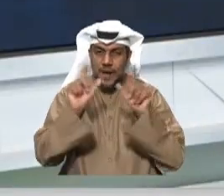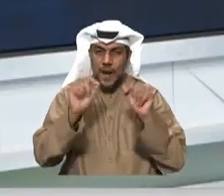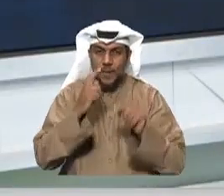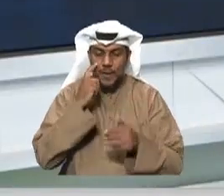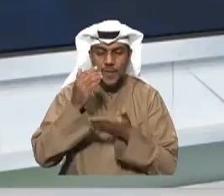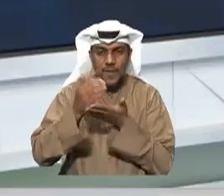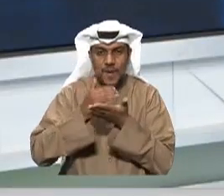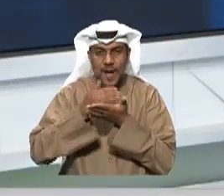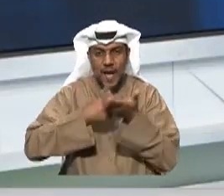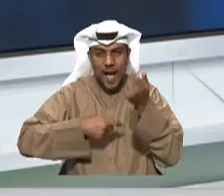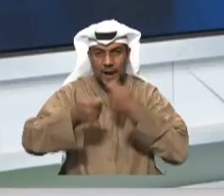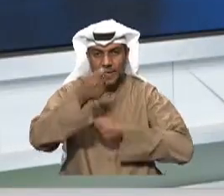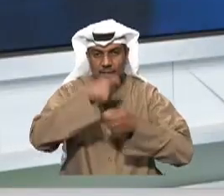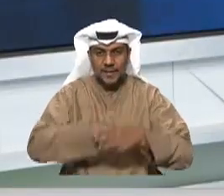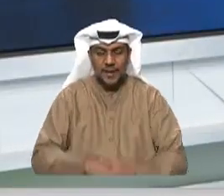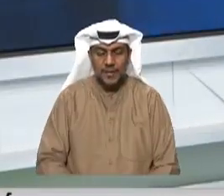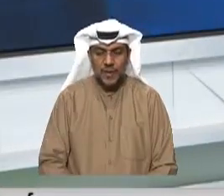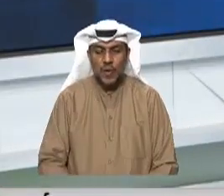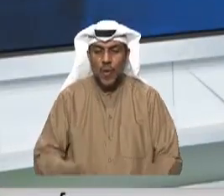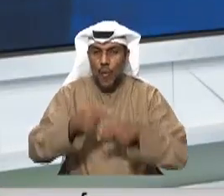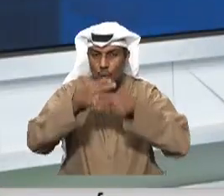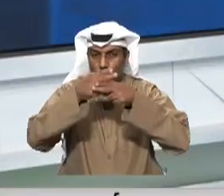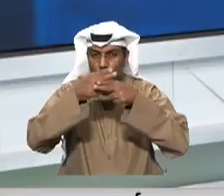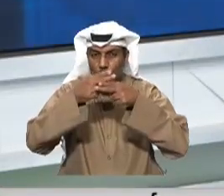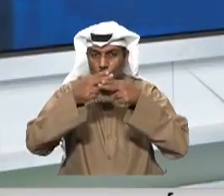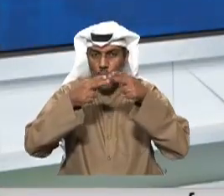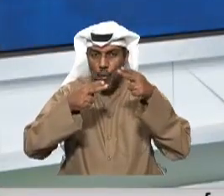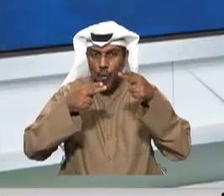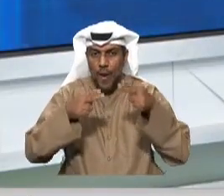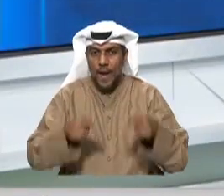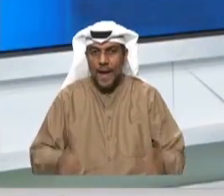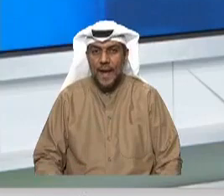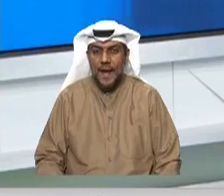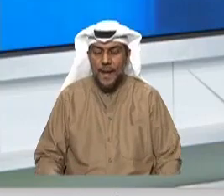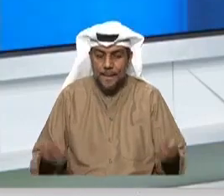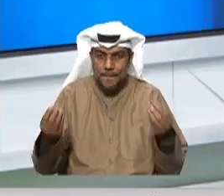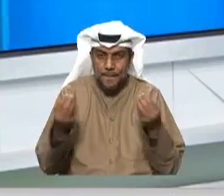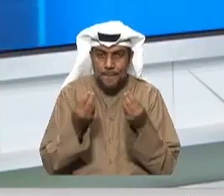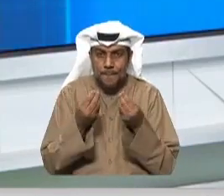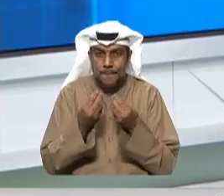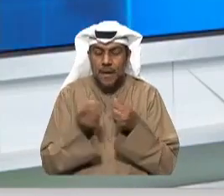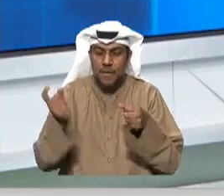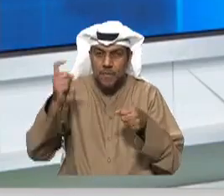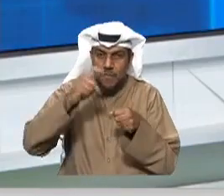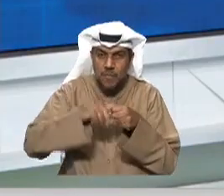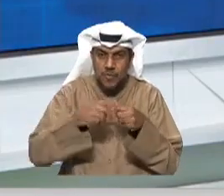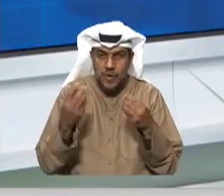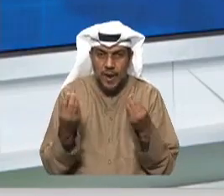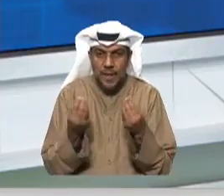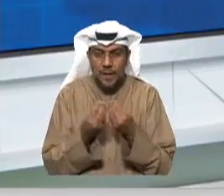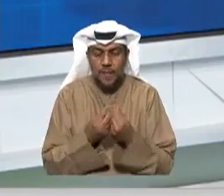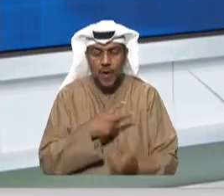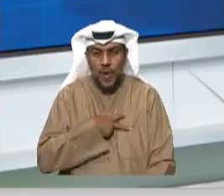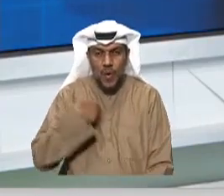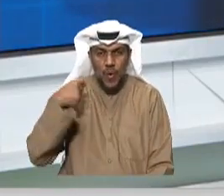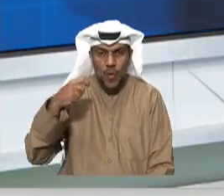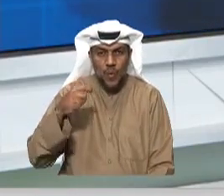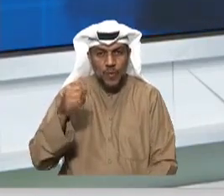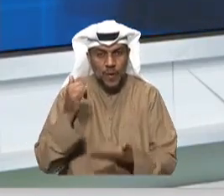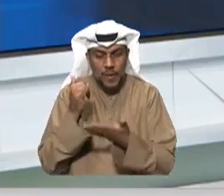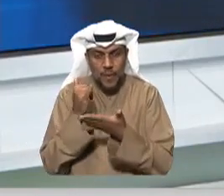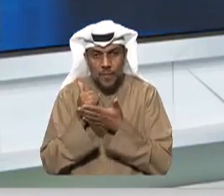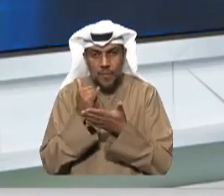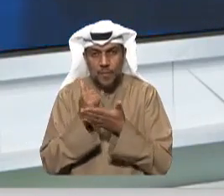بمشاركة دولة الكويت. انطلق اجتماع الطاولة المستديرة الثاني للوزراء المعنيين بشؤون